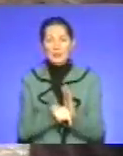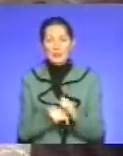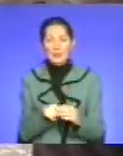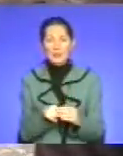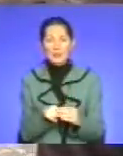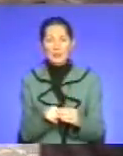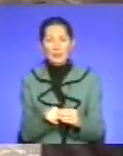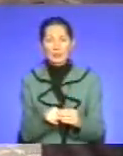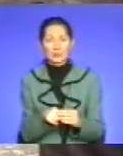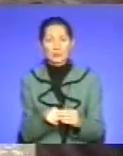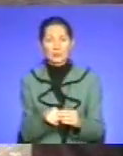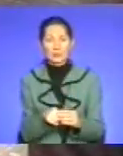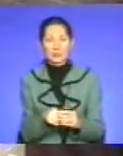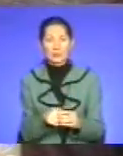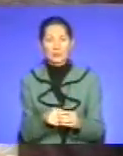буде